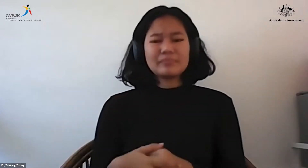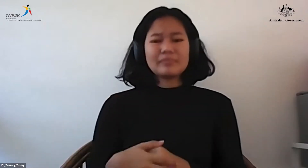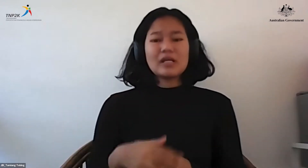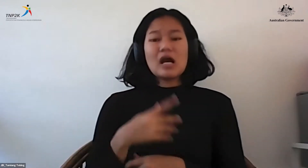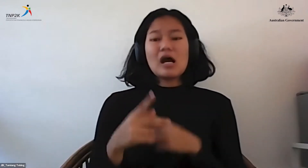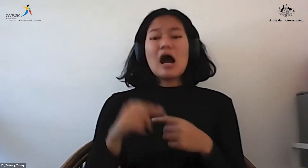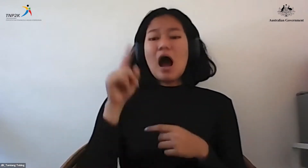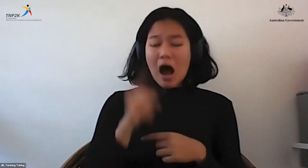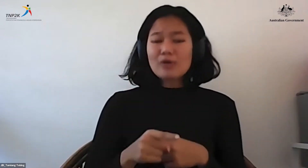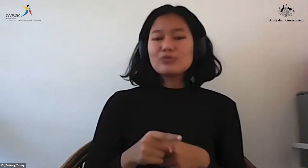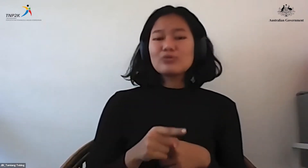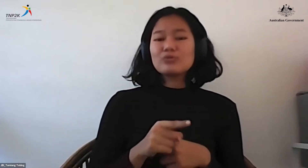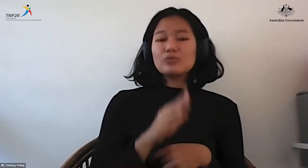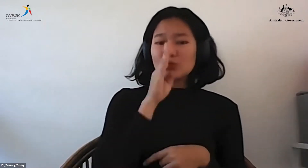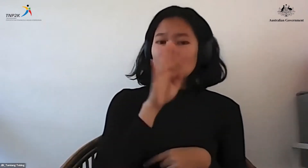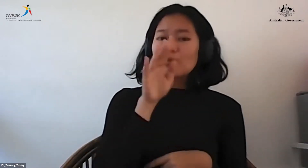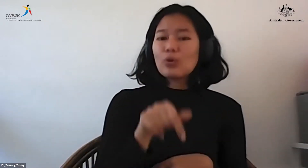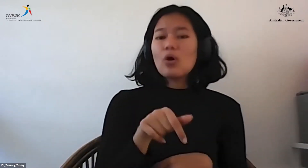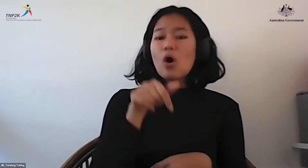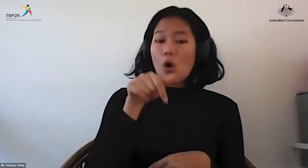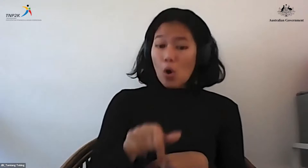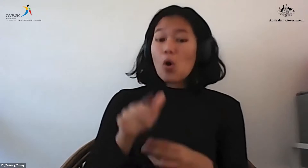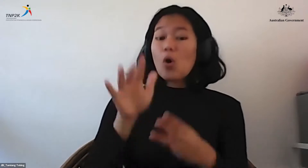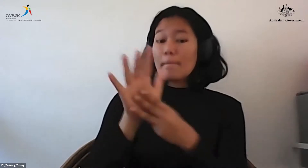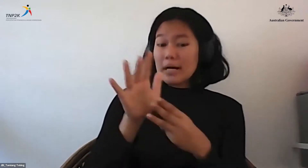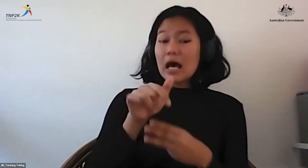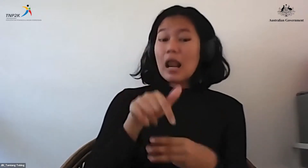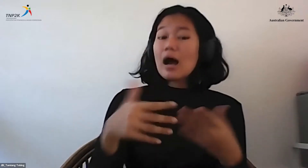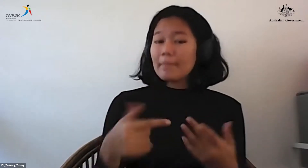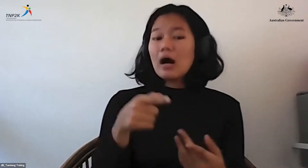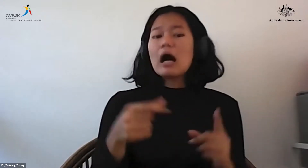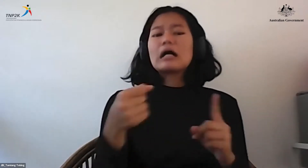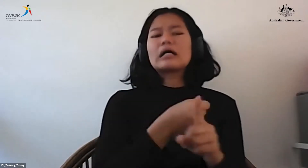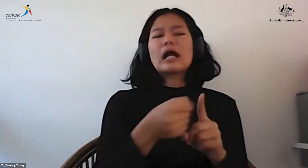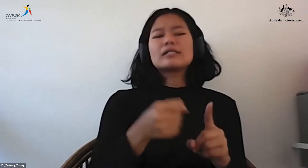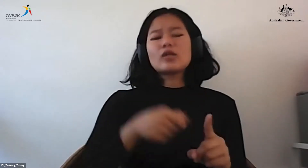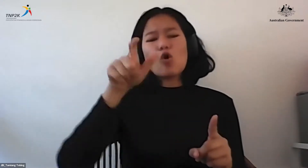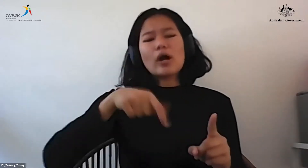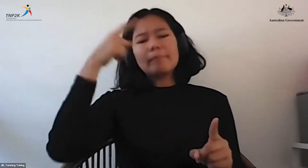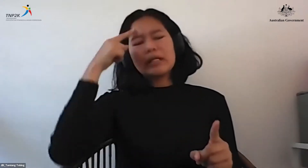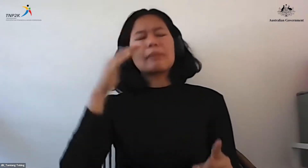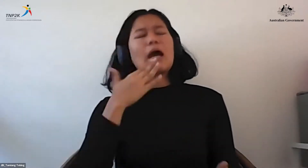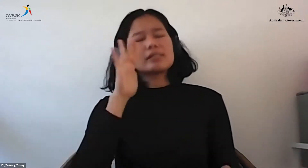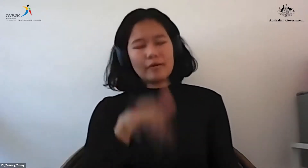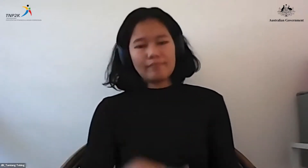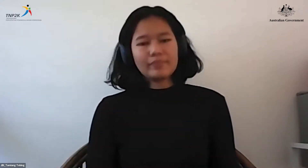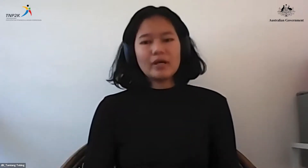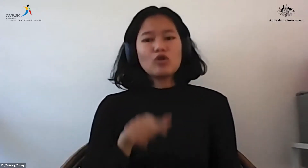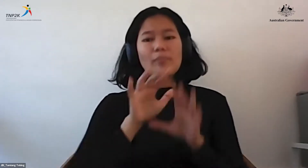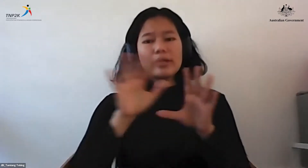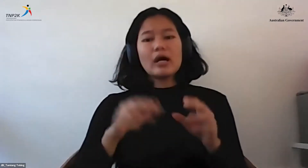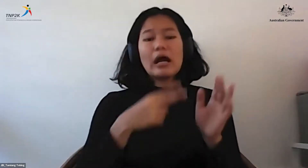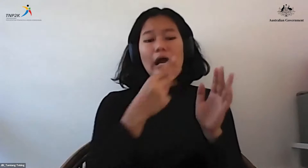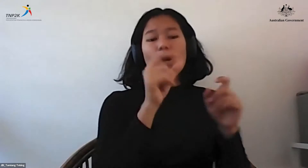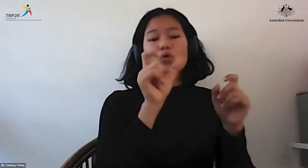sebelum kita mengakui bahwa ini ada masalah normalisasi kekerasan. Makanya ini ada banyak hal, misalnya RUU